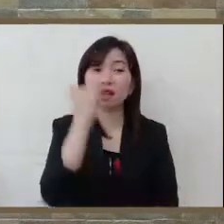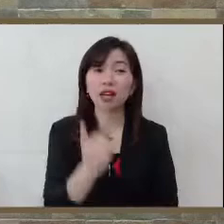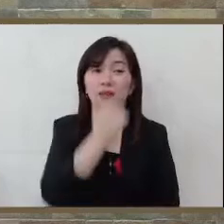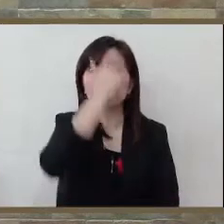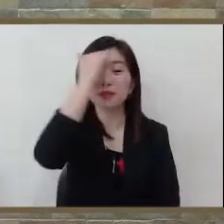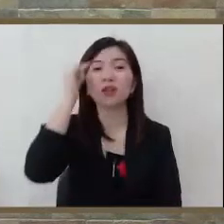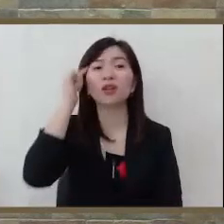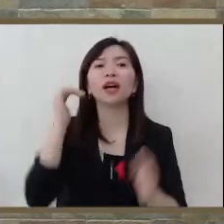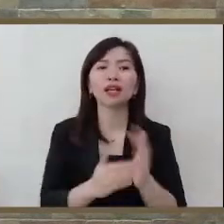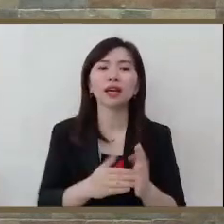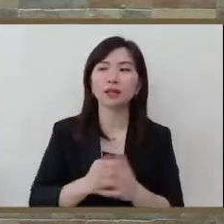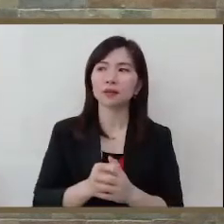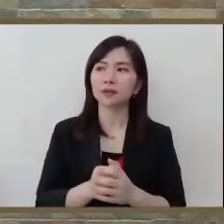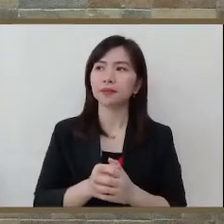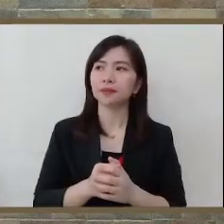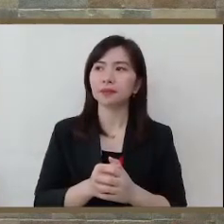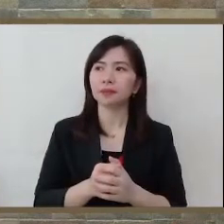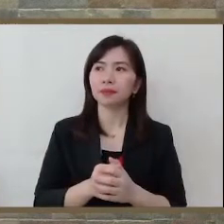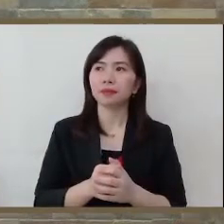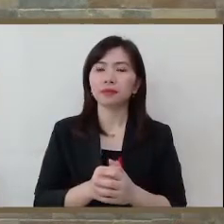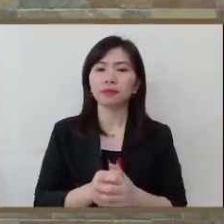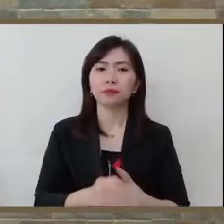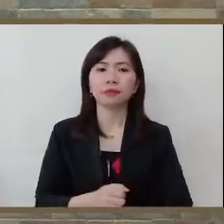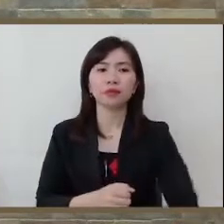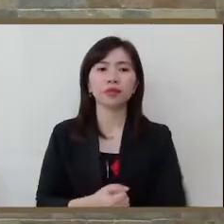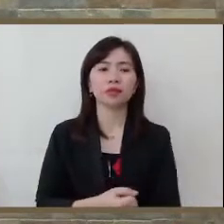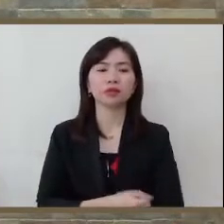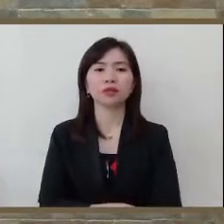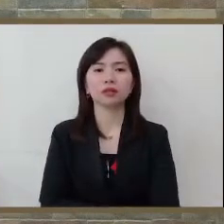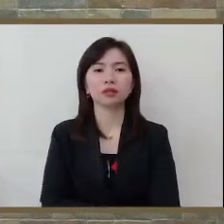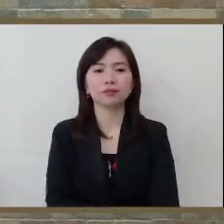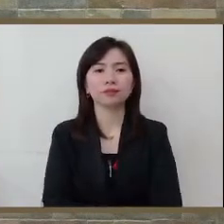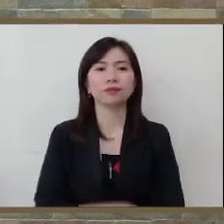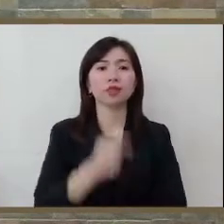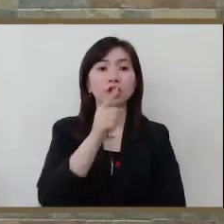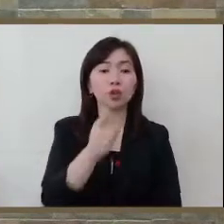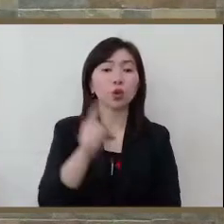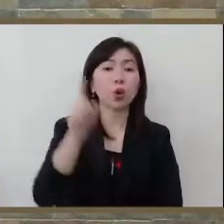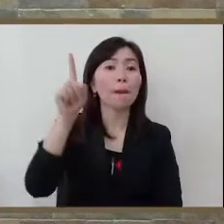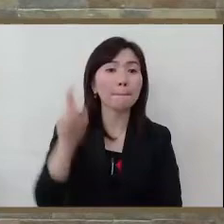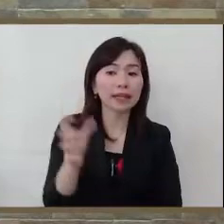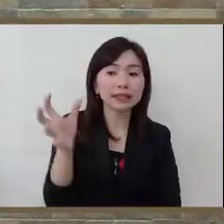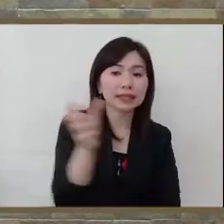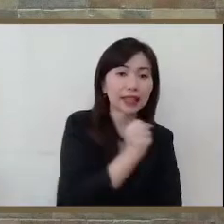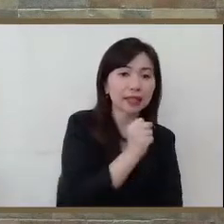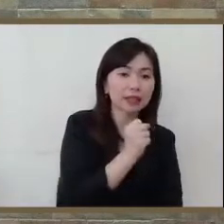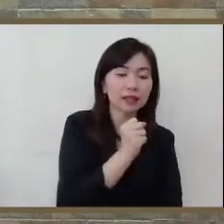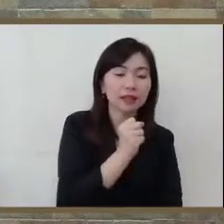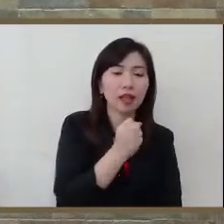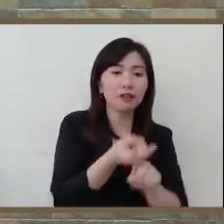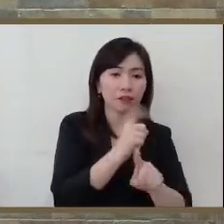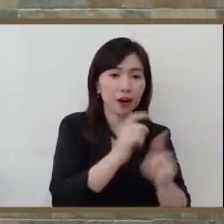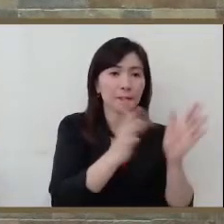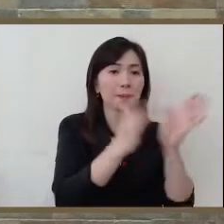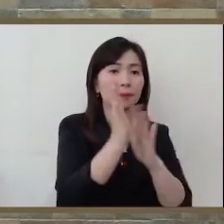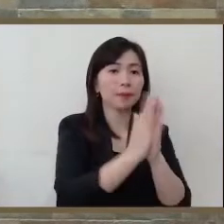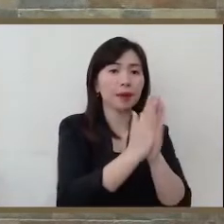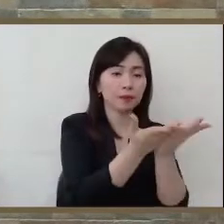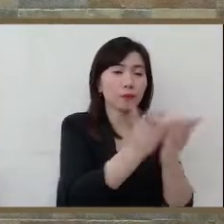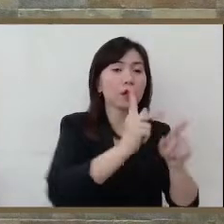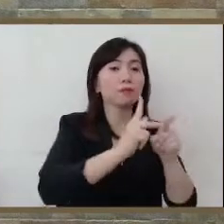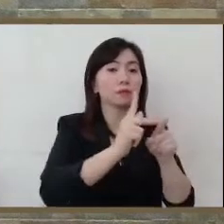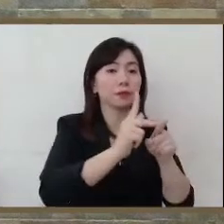yung sumasagana ka sa oil. Dapat ibahin mo rin yung pinagkukuhanan mo ng oil. Para dun makikita